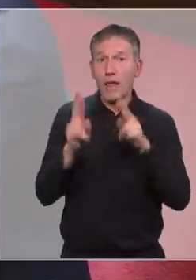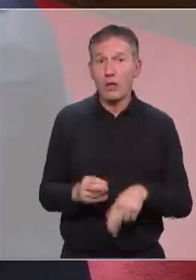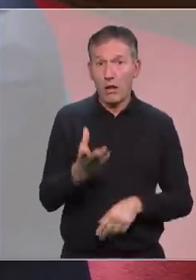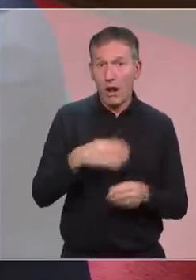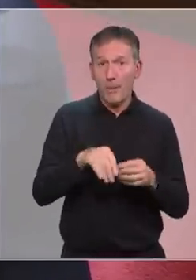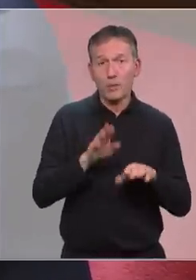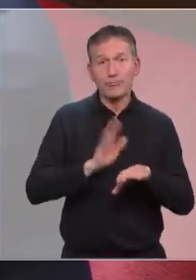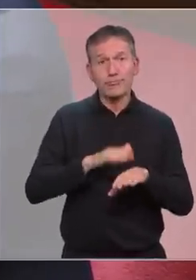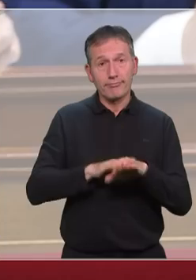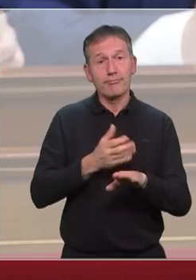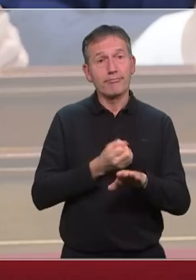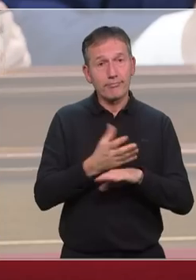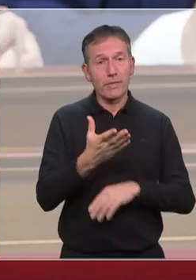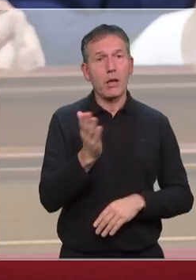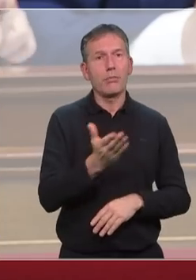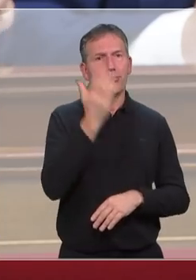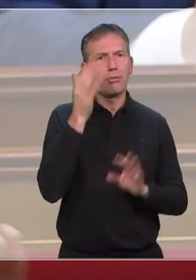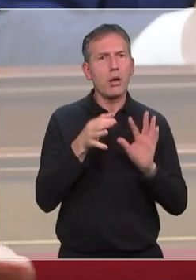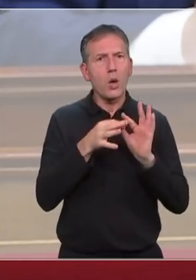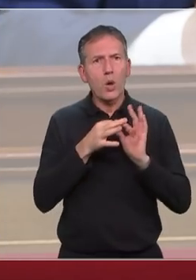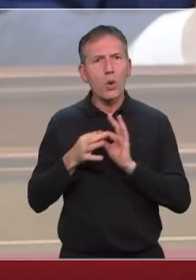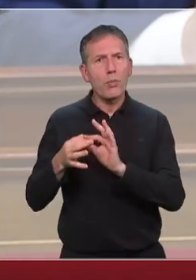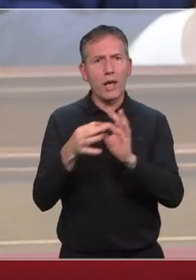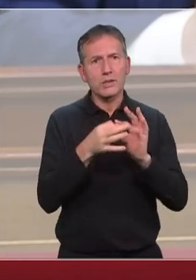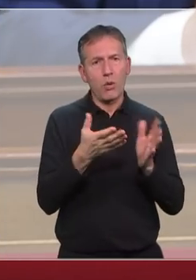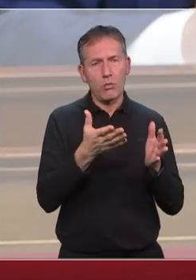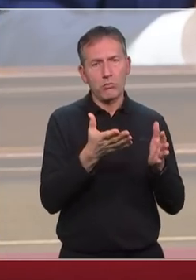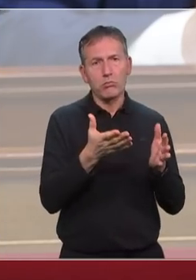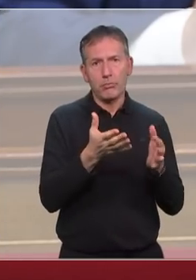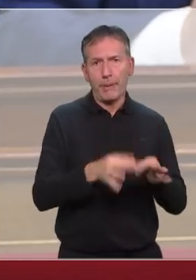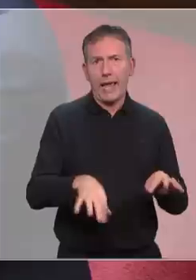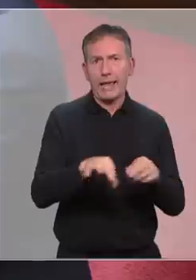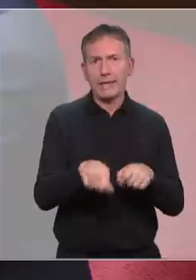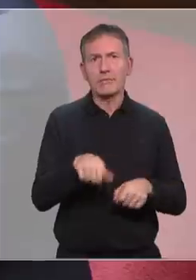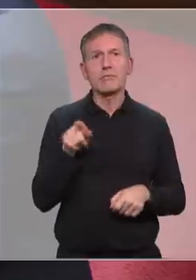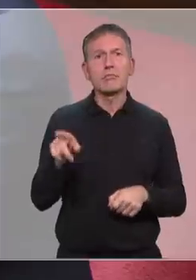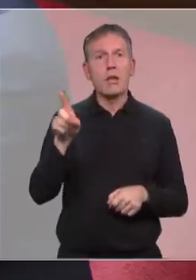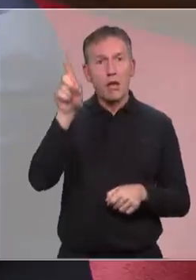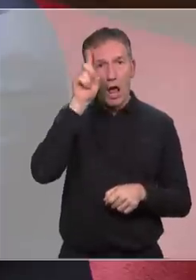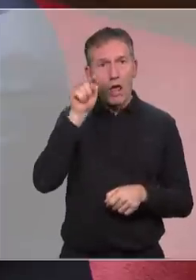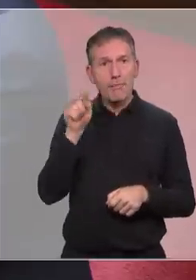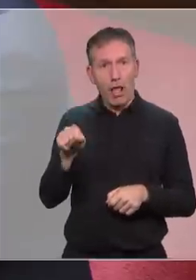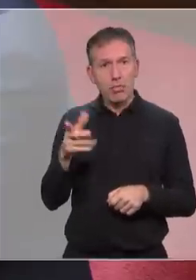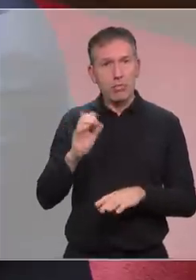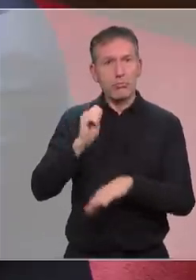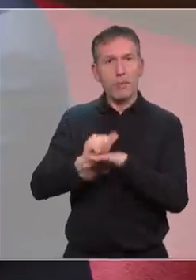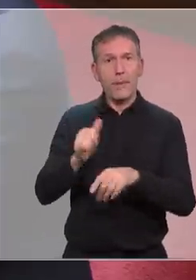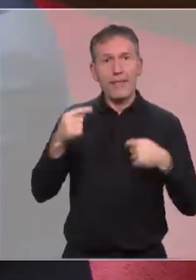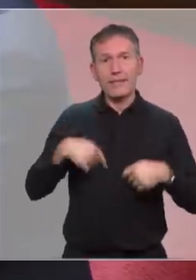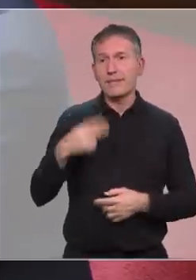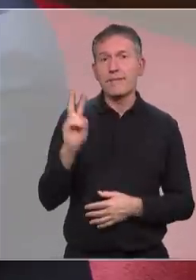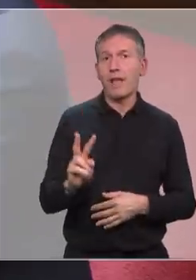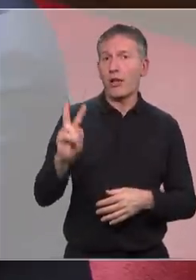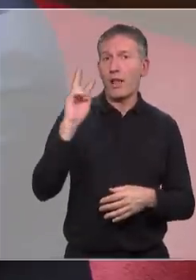signal important de l'excellente coopération entre nations. Le chancelier Scholz, avec qui j'ai pu m'entretenir vendredi